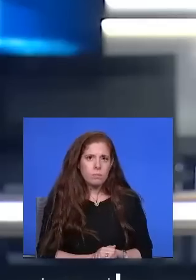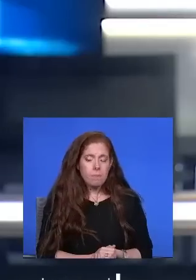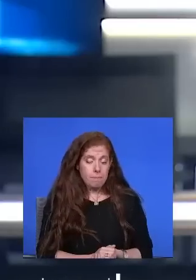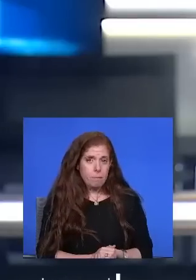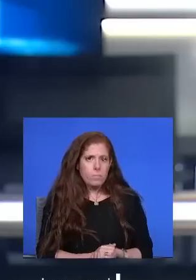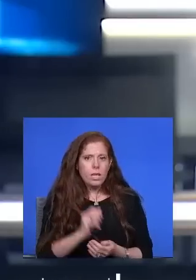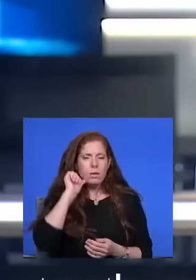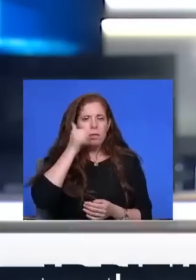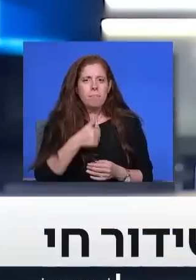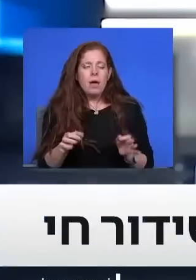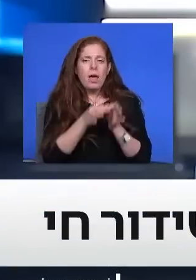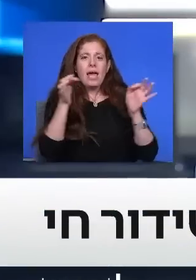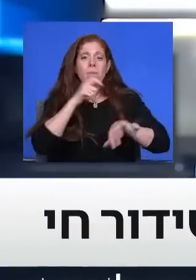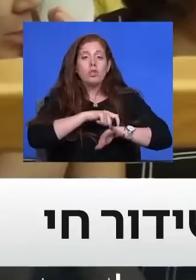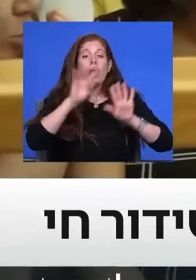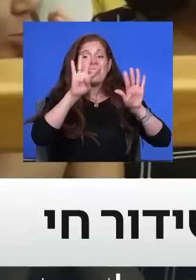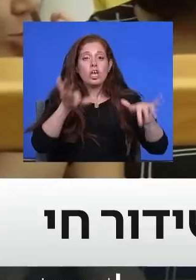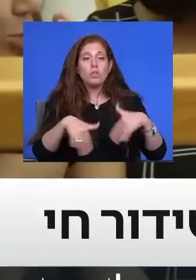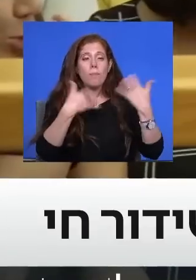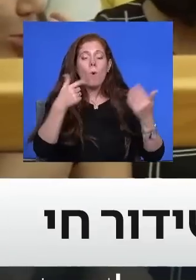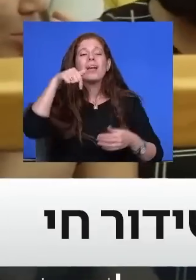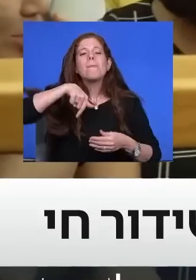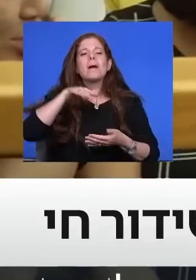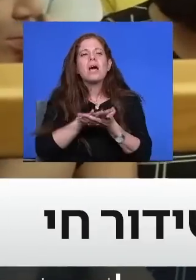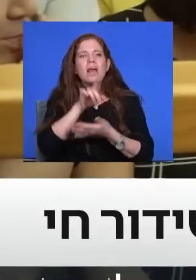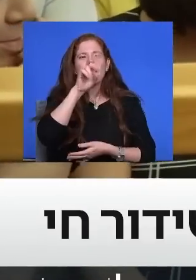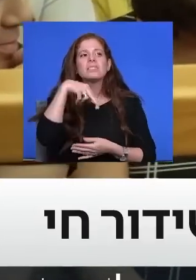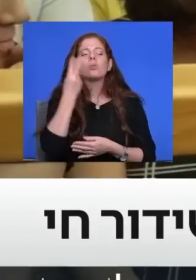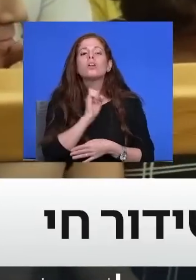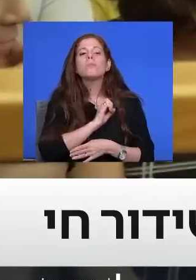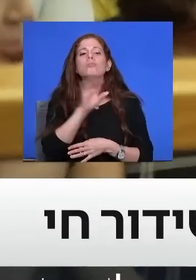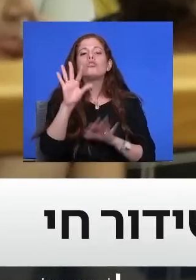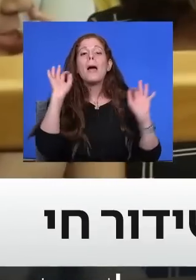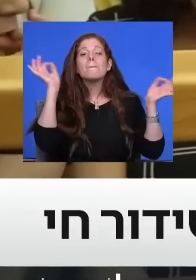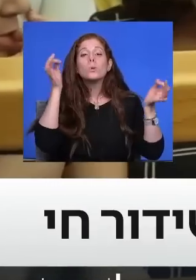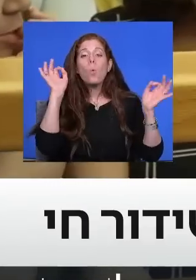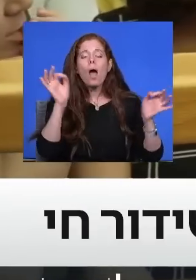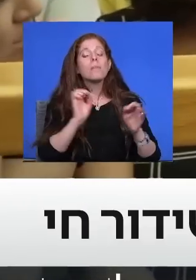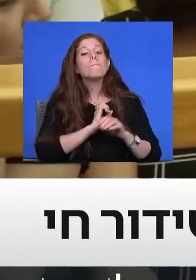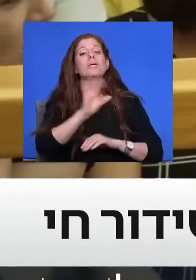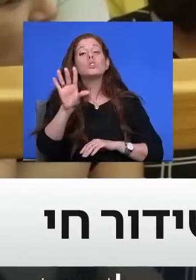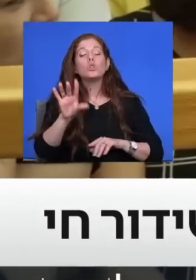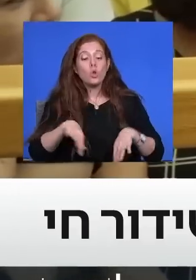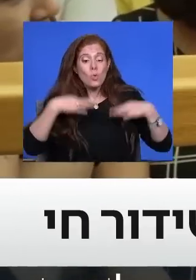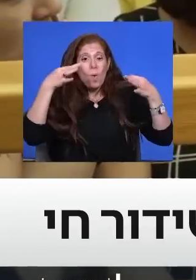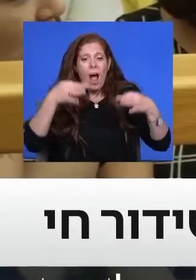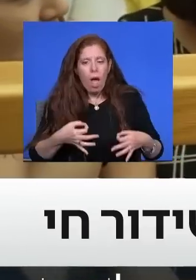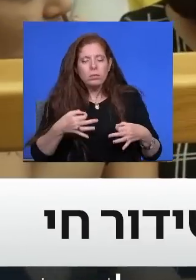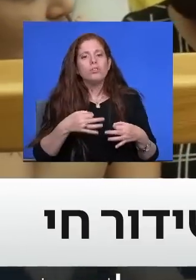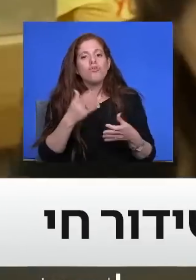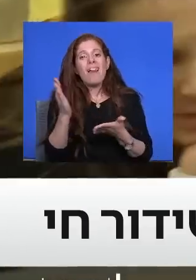ומחר החל מהשעה 9 בבוקר בכאן 11 אנחנו נהיה במשדר מיוחד בשידור חי של הכרעת הדין הדרמטית